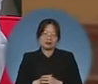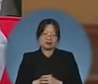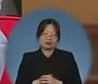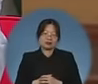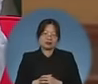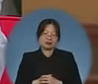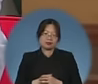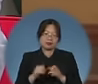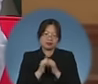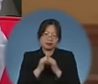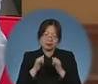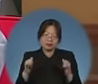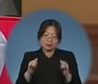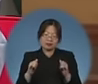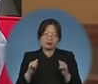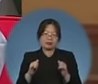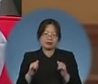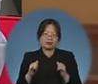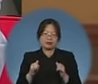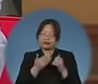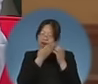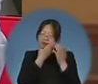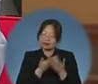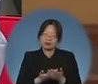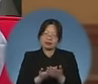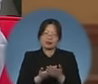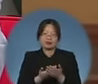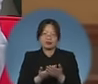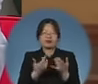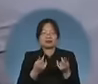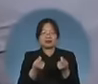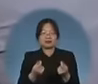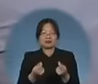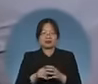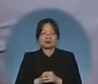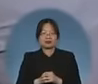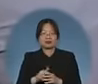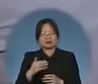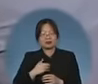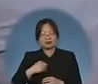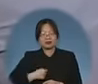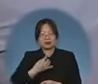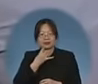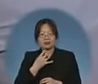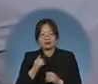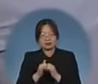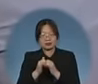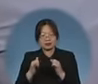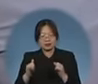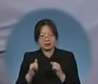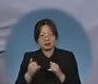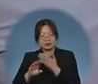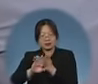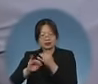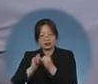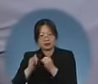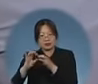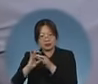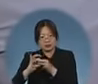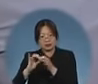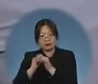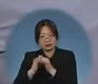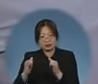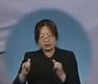그 사람을 되게 중시하는 것 같아요. 그러니까 자기 혼자의 사람 또 타인과의